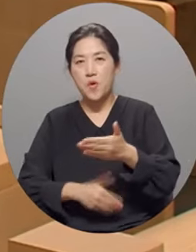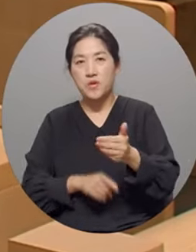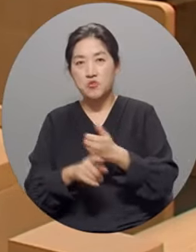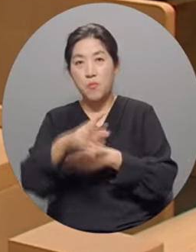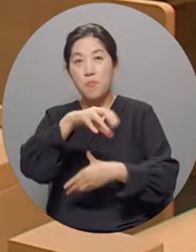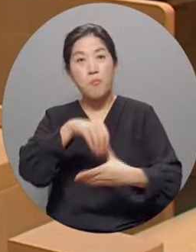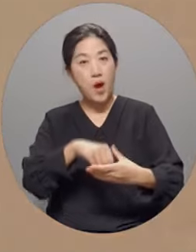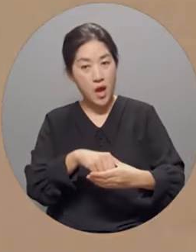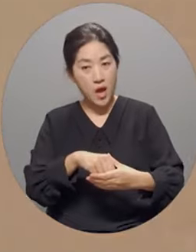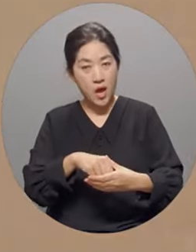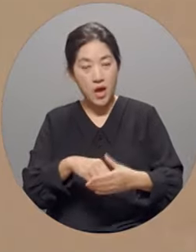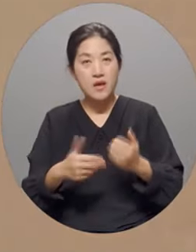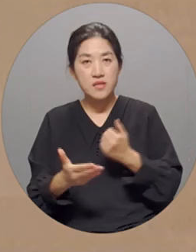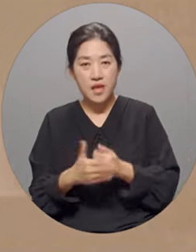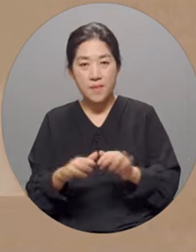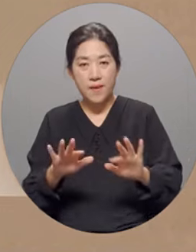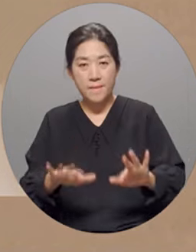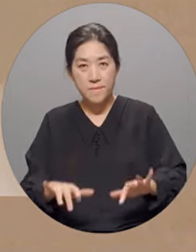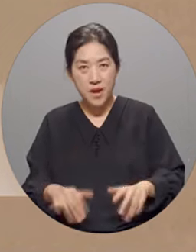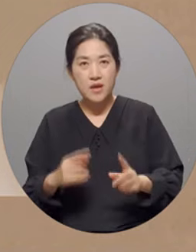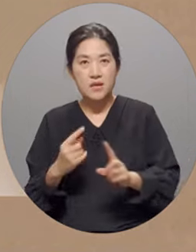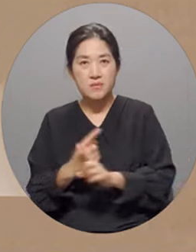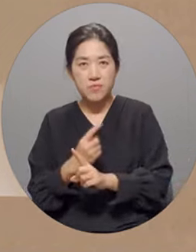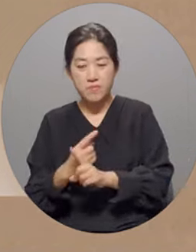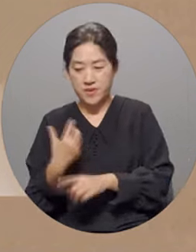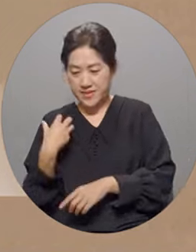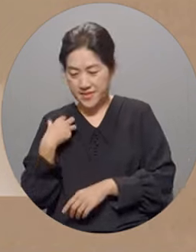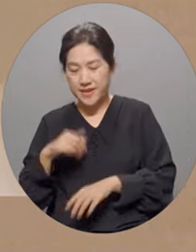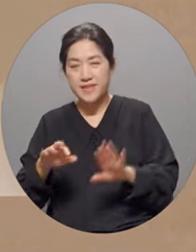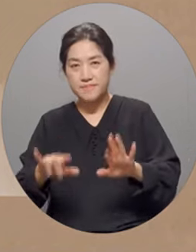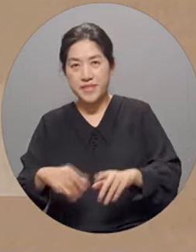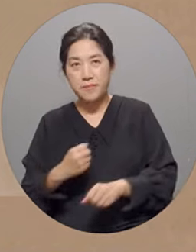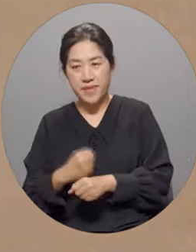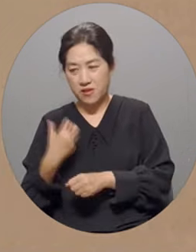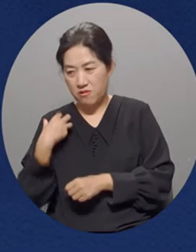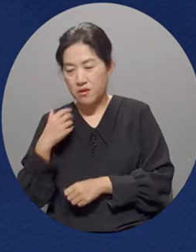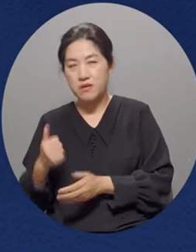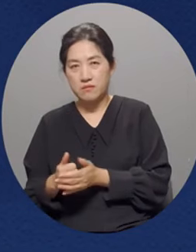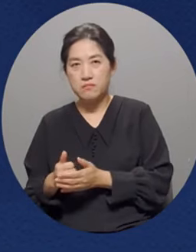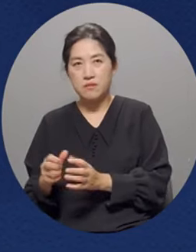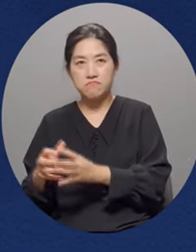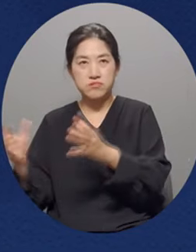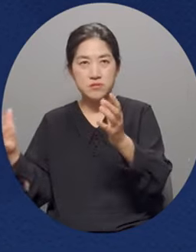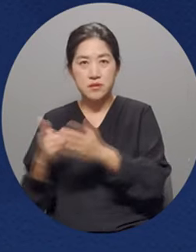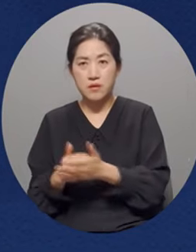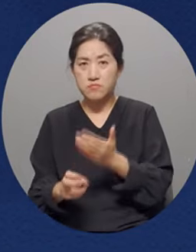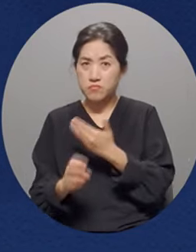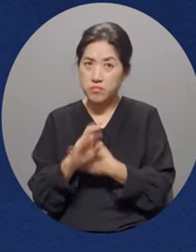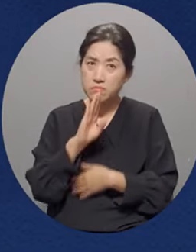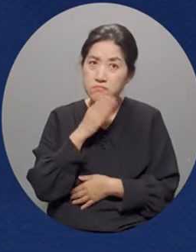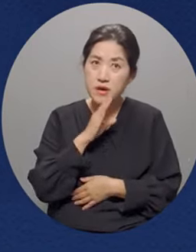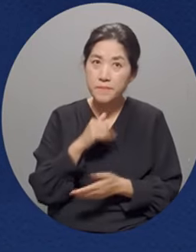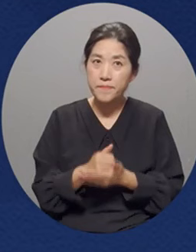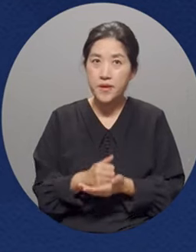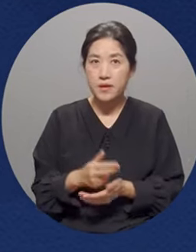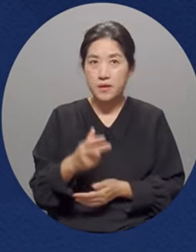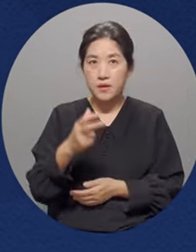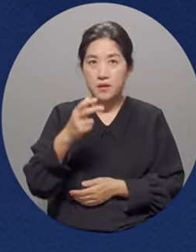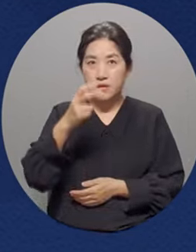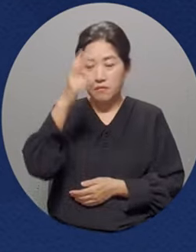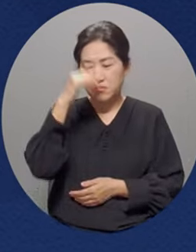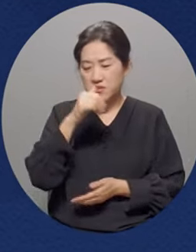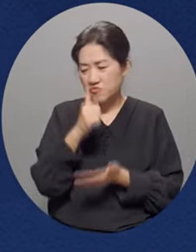반성문 대필 업체가 성행하고 있습니다 불법성 판단도 엇갈립니다 경찰이 혐의가 없다며 송치한 적도